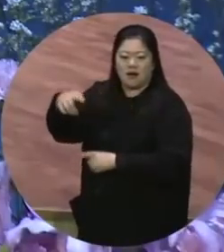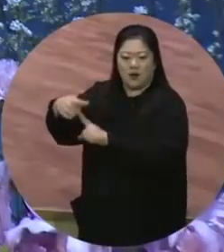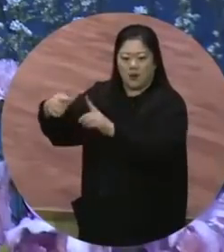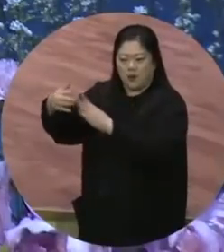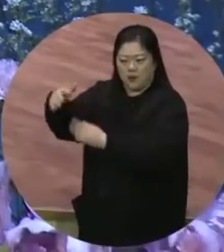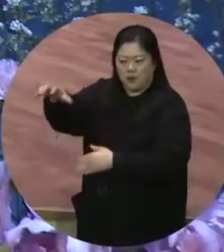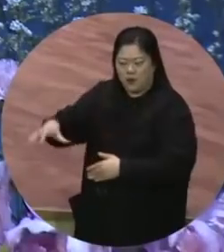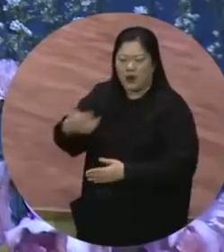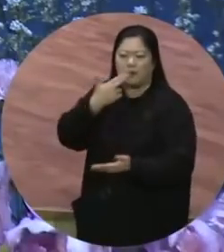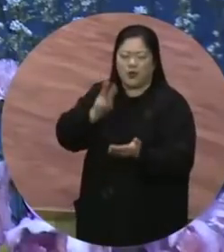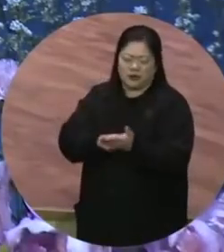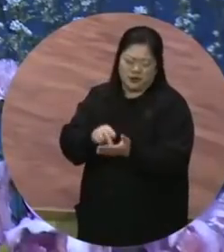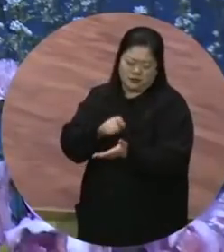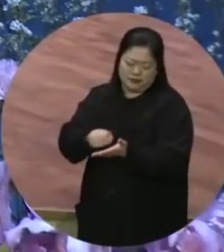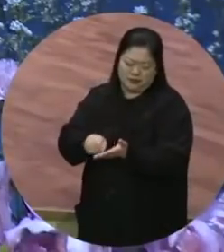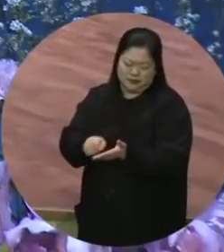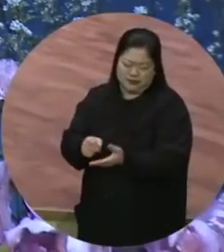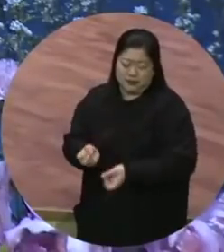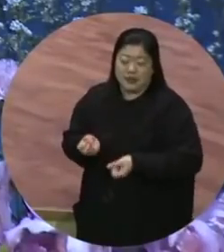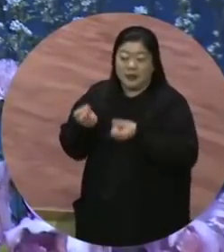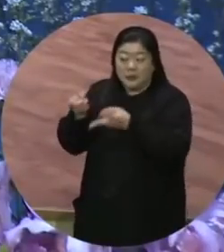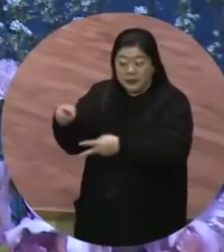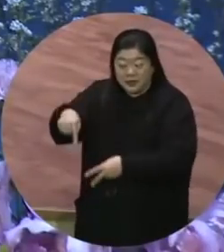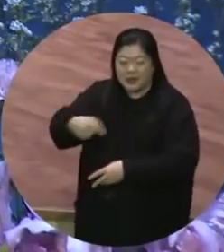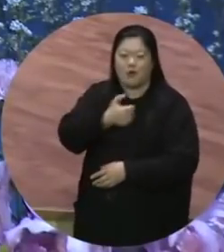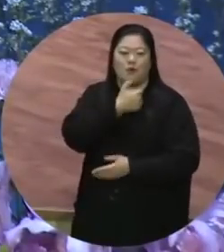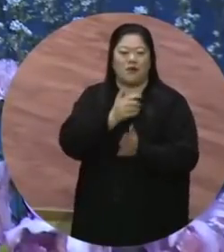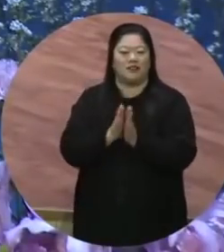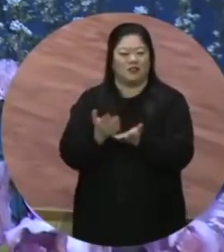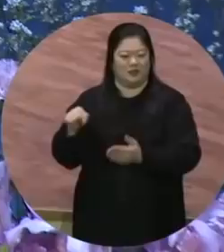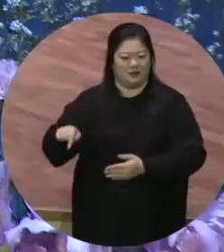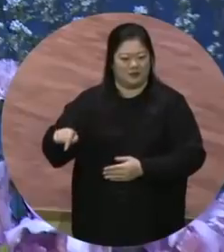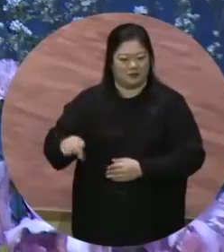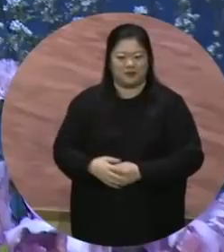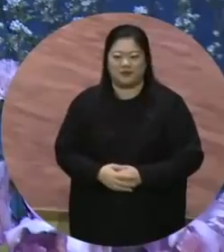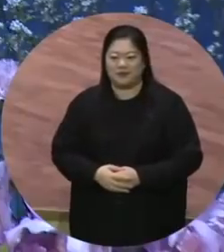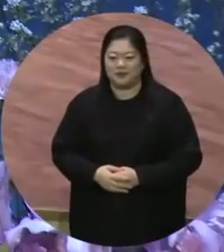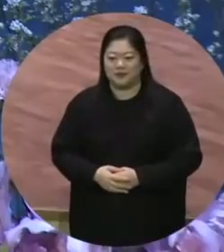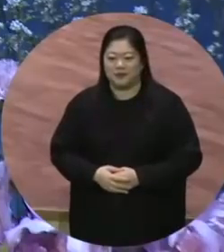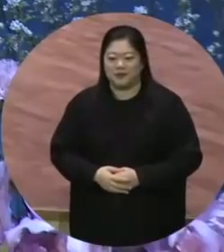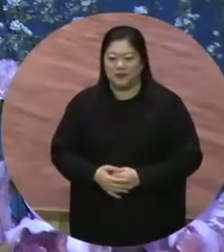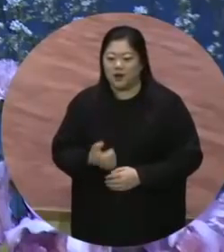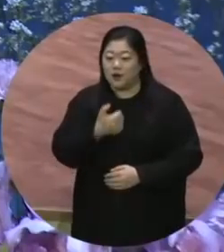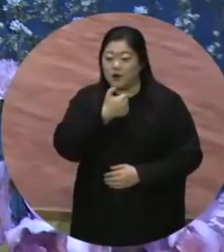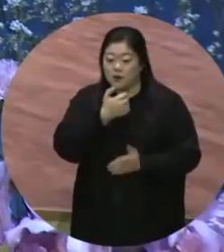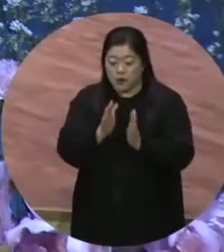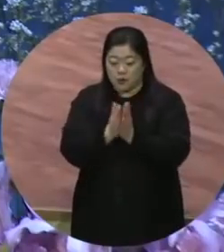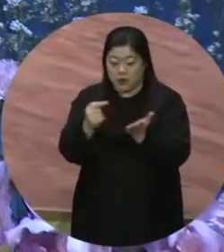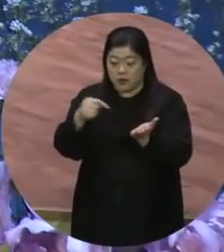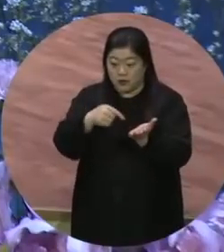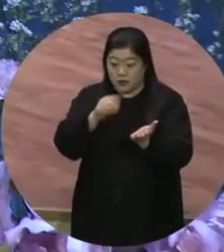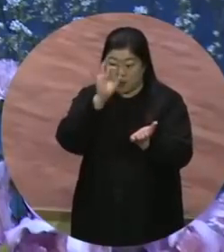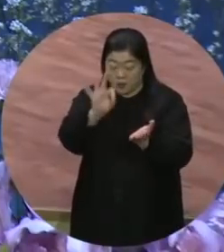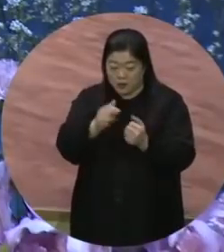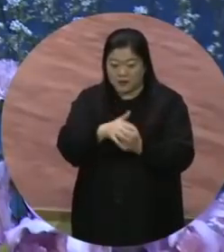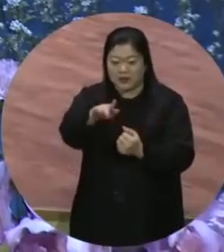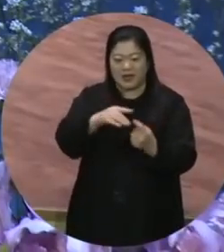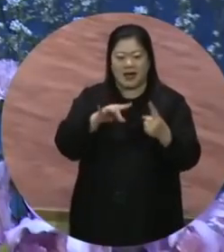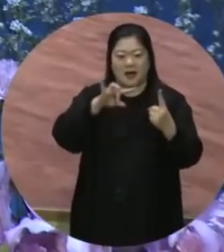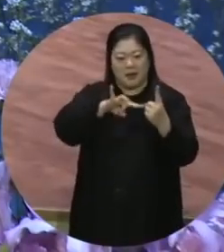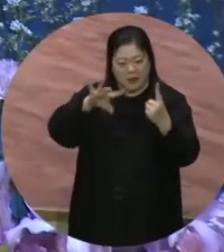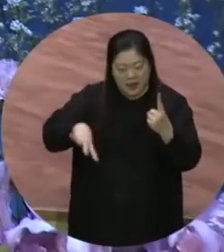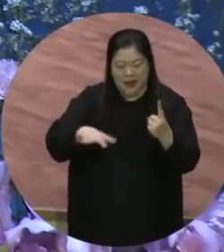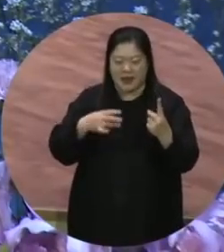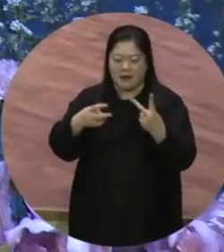편지를 쓴 것이 로마서입니다. 이 로마서 내용은 이 사복음서 마태,